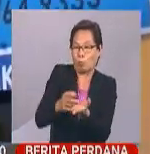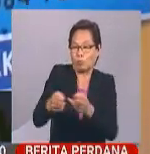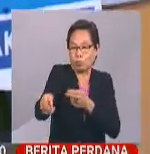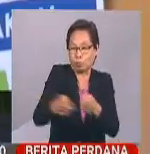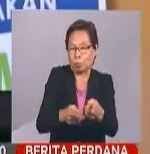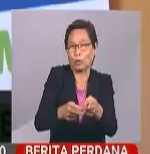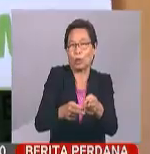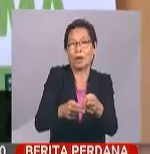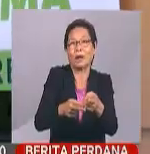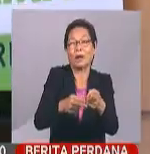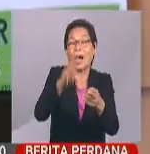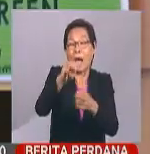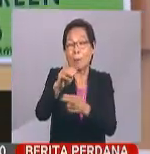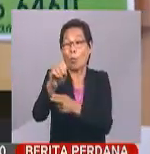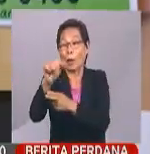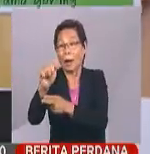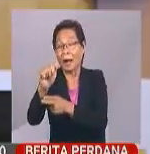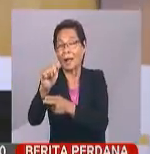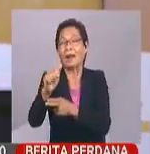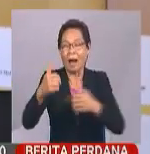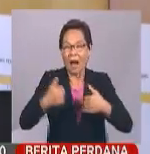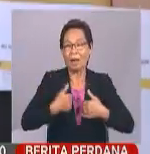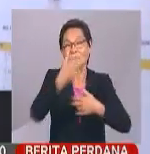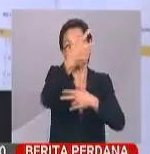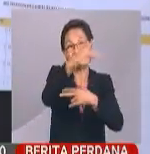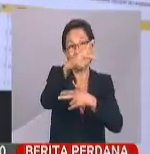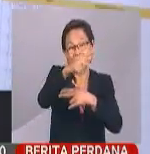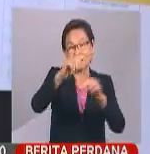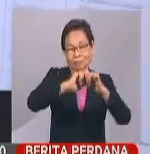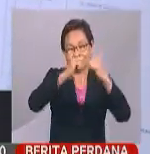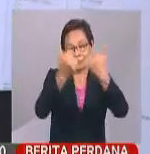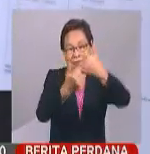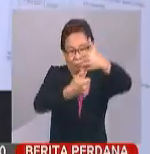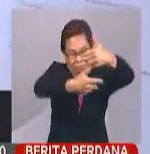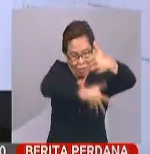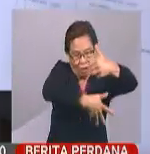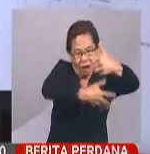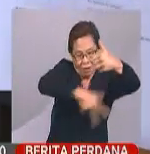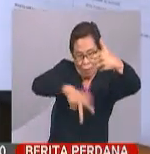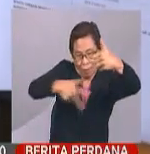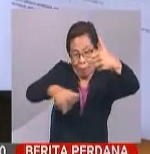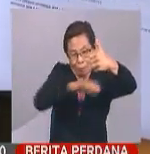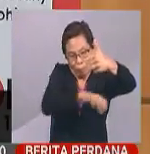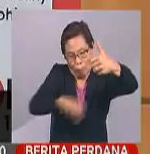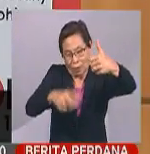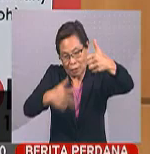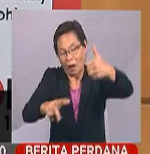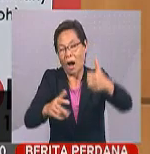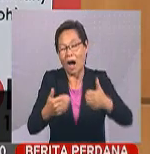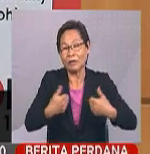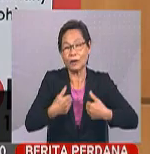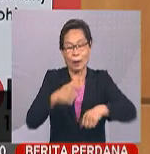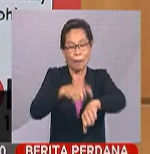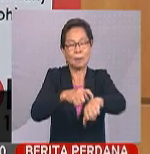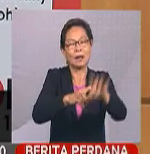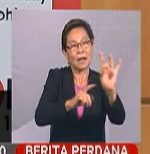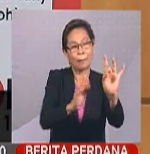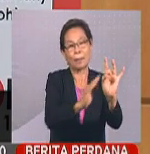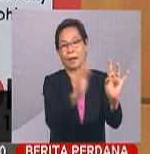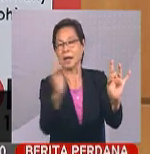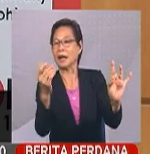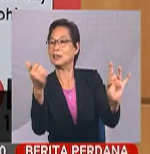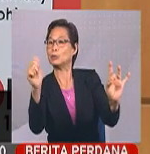Pengurusan Krisis MOA yang mempunyai 13 agensi di bawahnya turut dipanjangkan dari jam 8 pagi